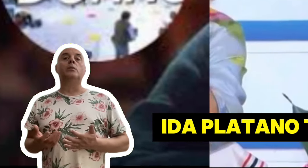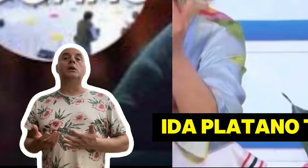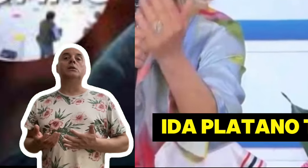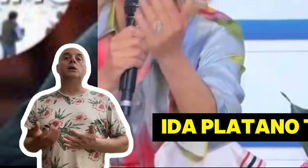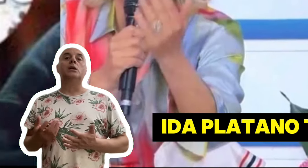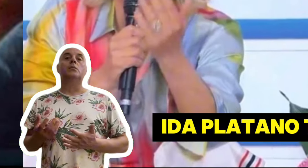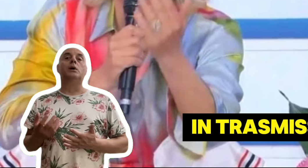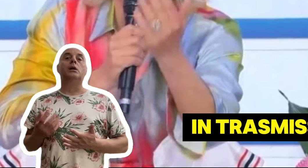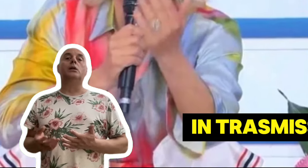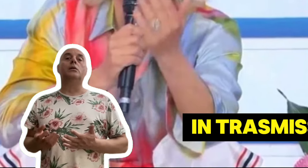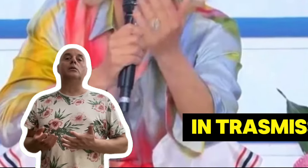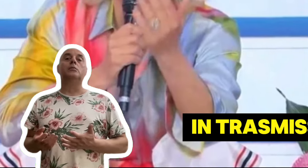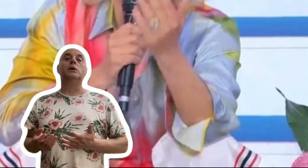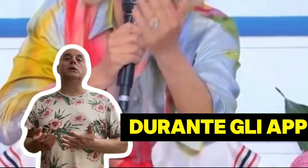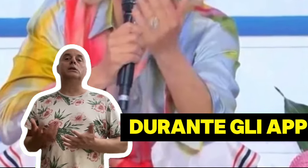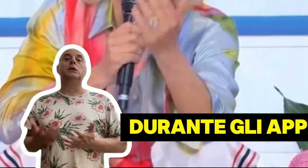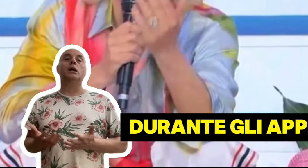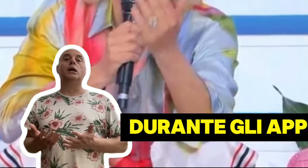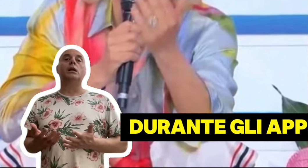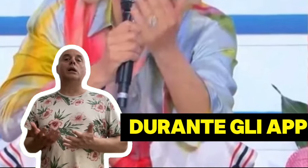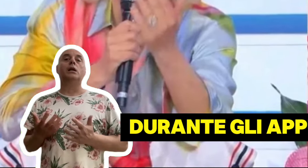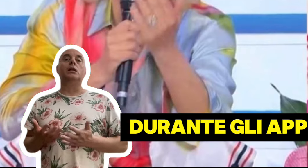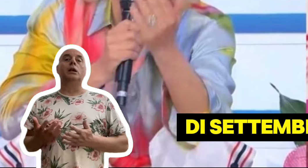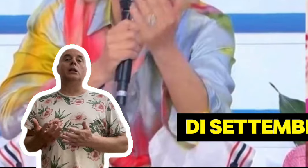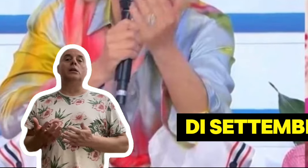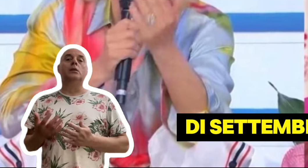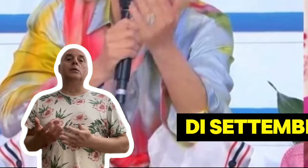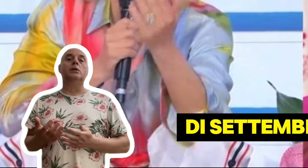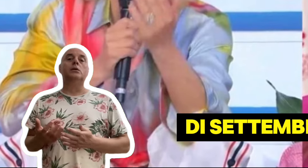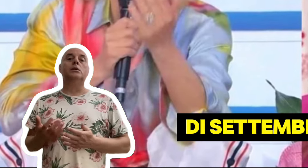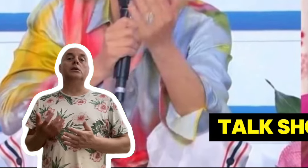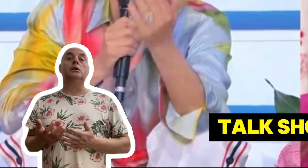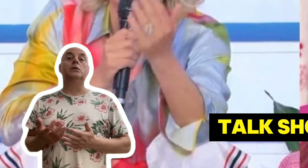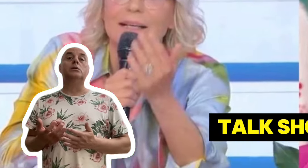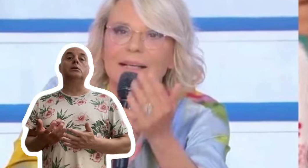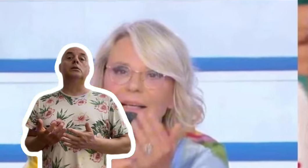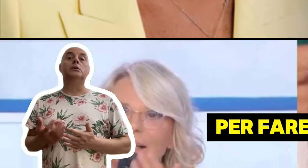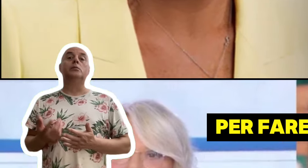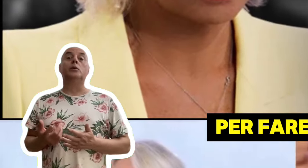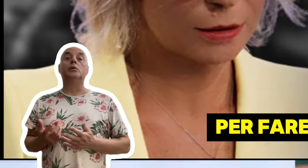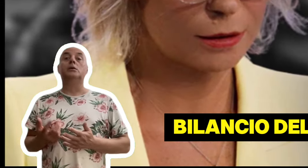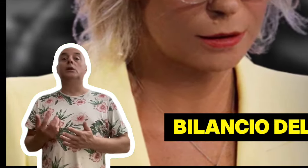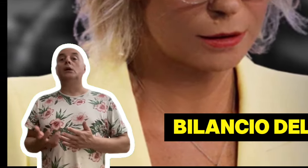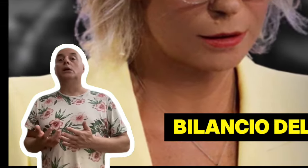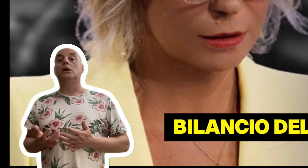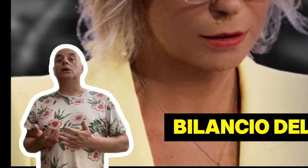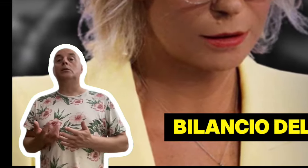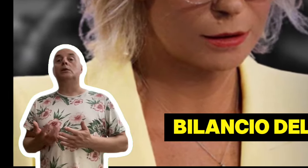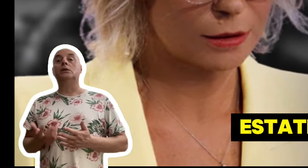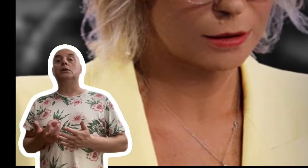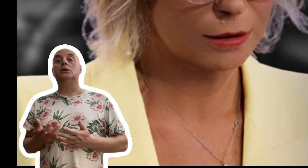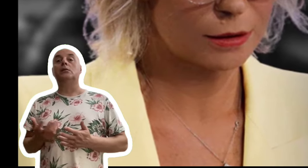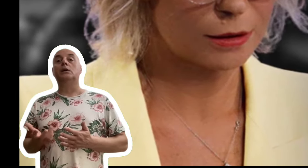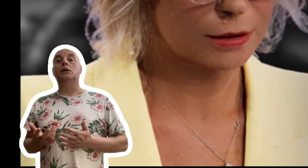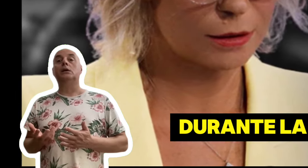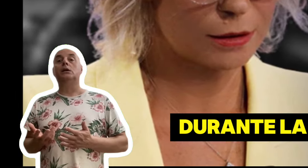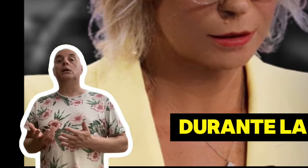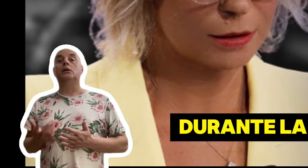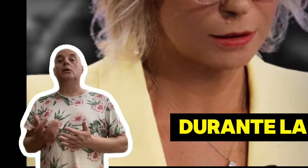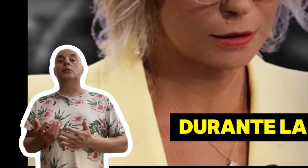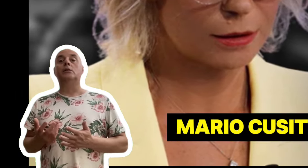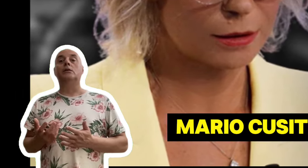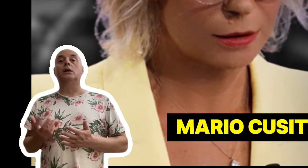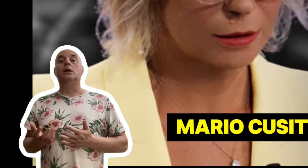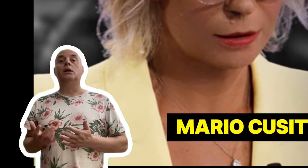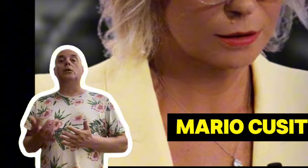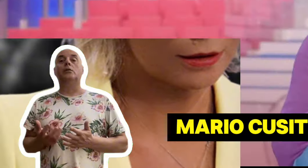Platano tornerà in trasmissione Durante gli appuntamenti di settembre del talk show per fare un bilancio della sua estate durante